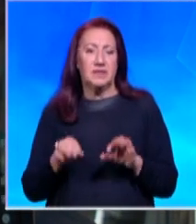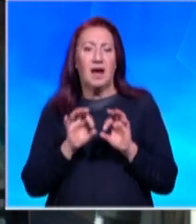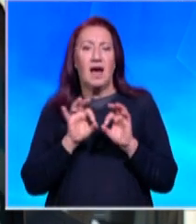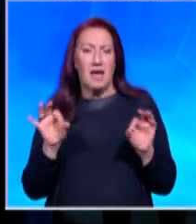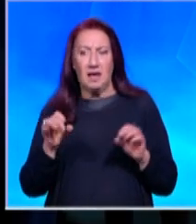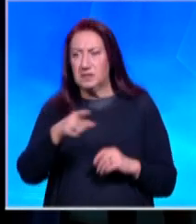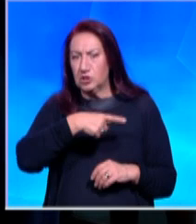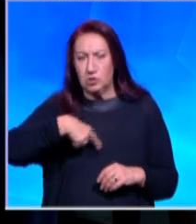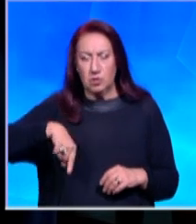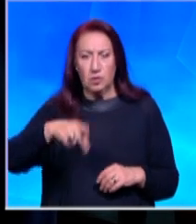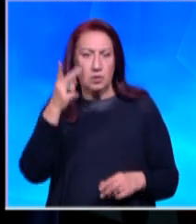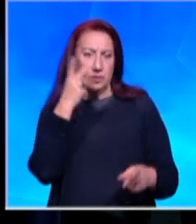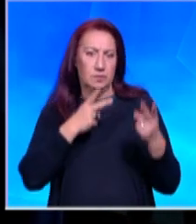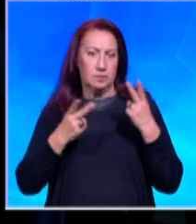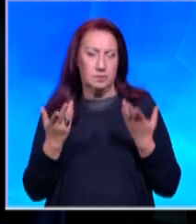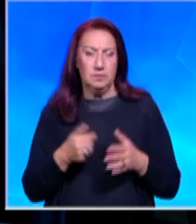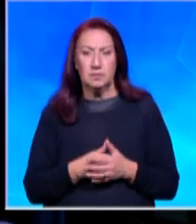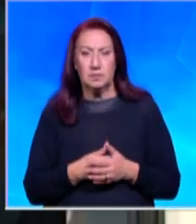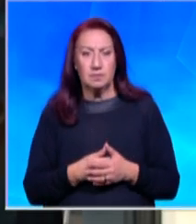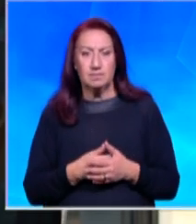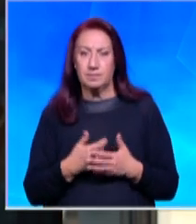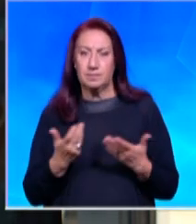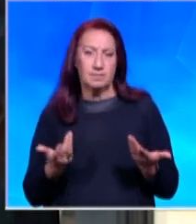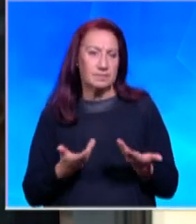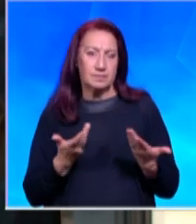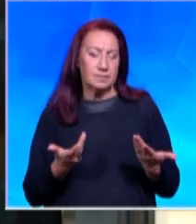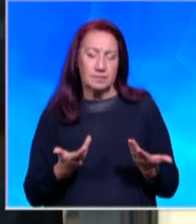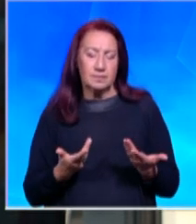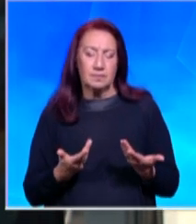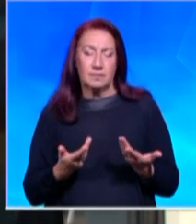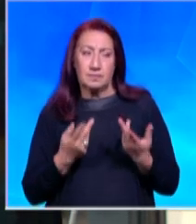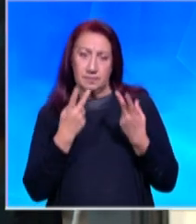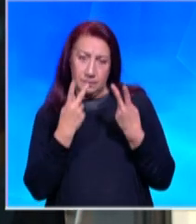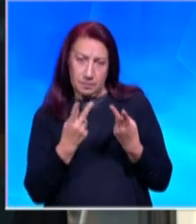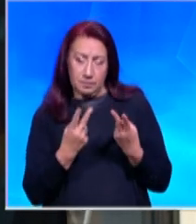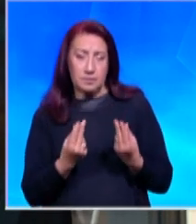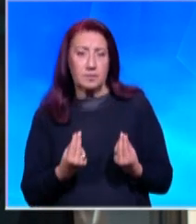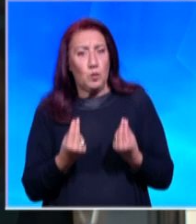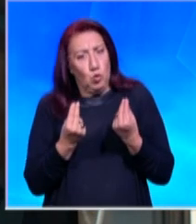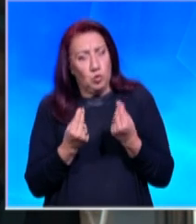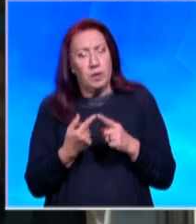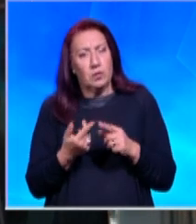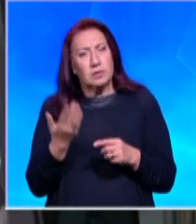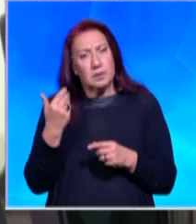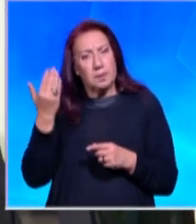и правилния отговор. Нещата цифром и словом са доста по-добри от предишни